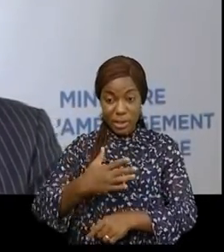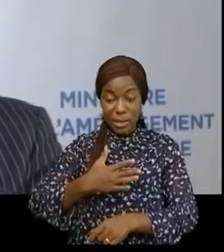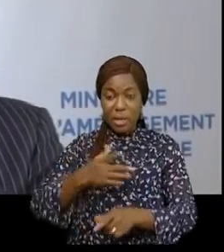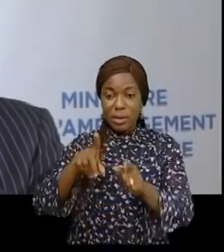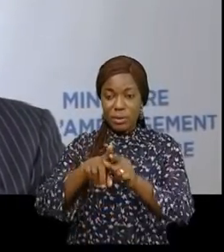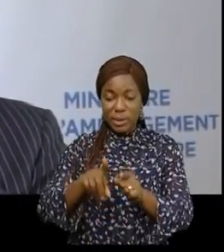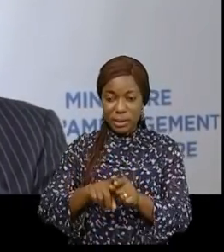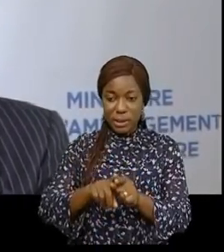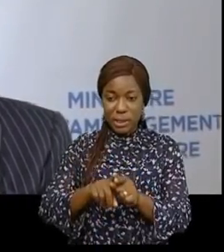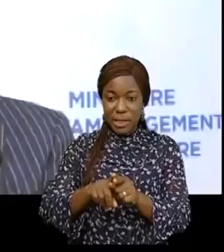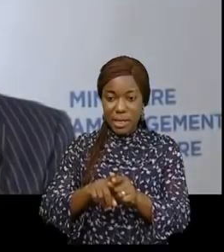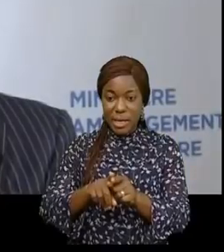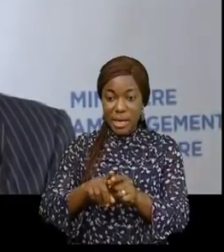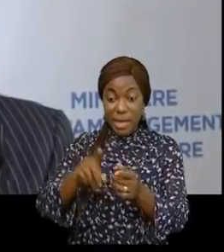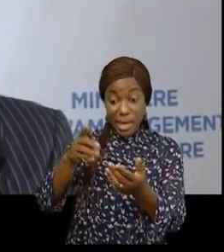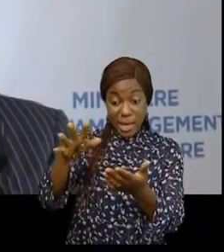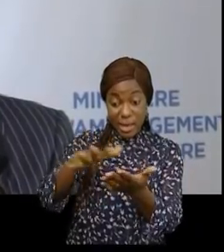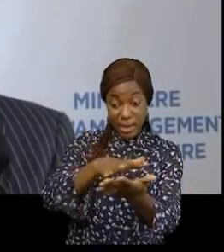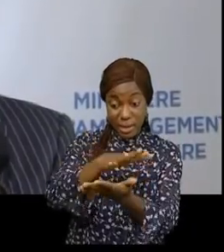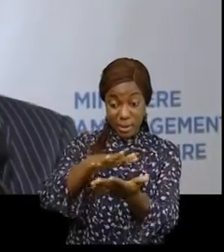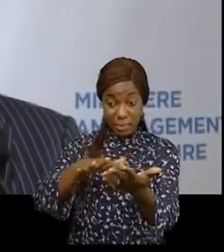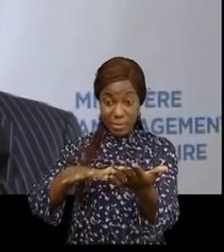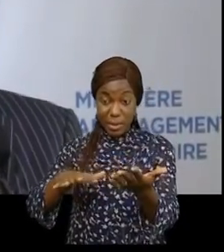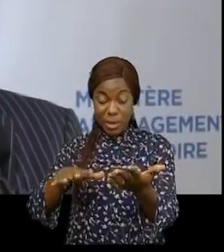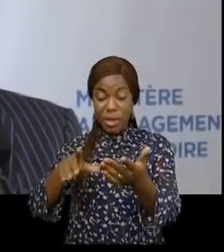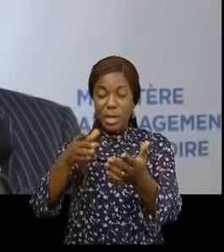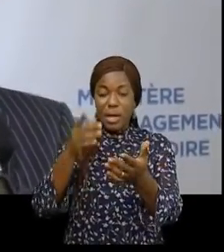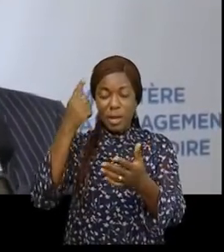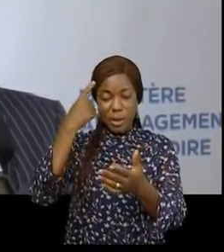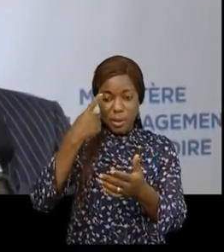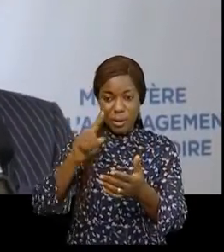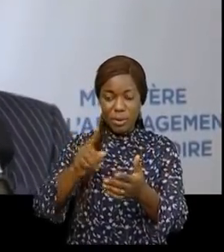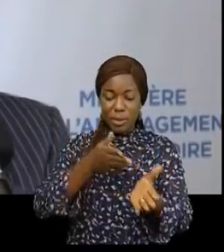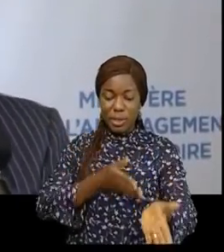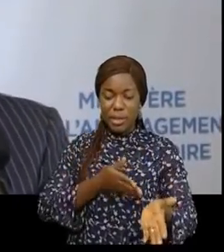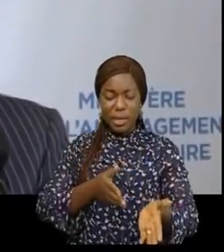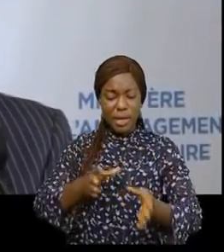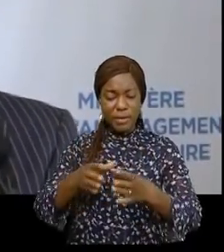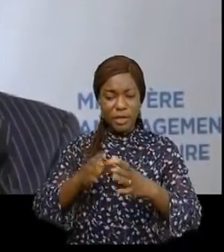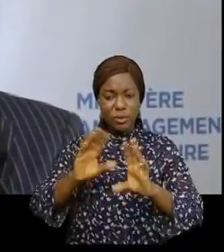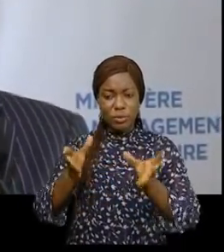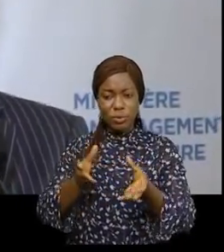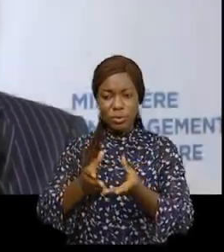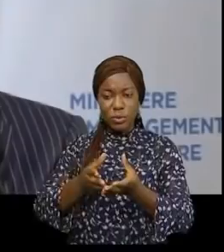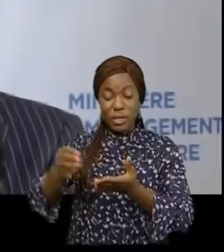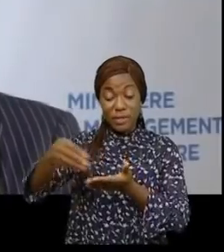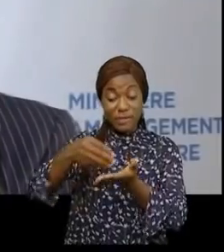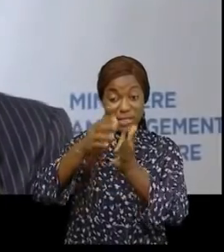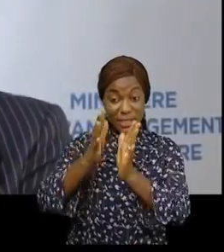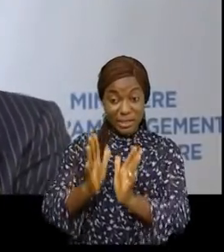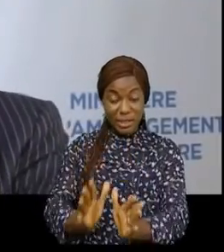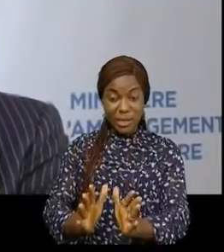urbanistique pour le pays, pour essayer d'aider avec tous les investisseurs égyptiens qui peuvent venir